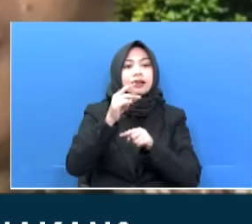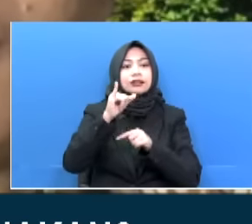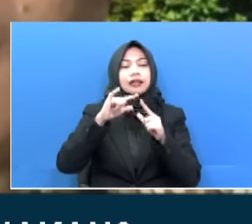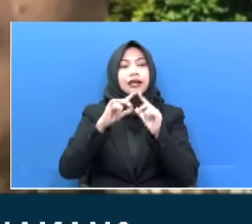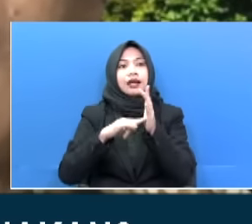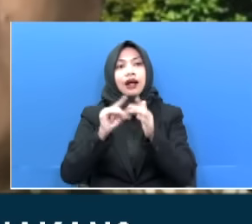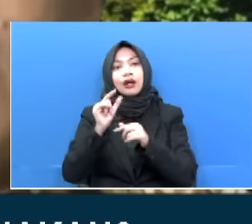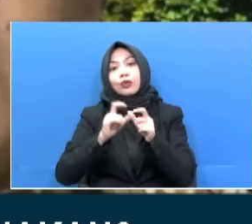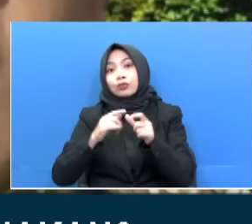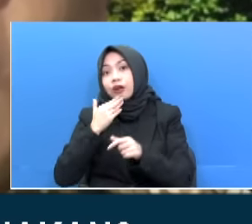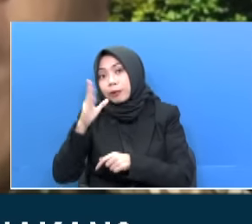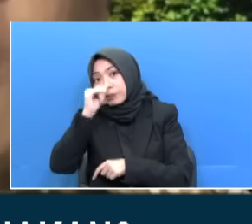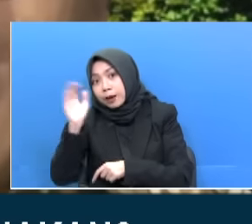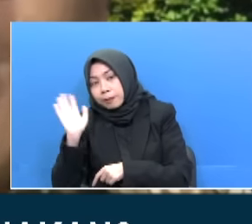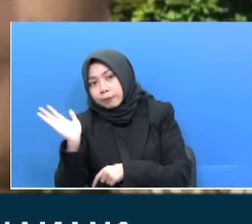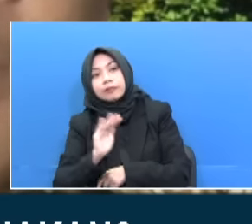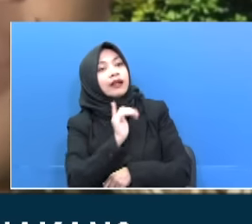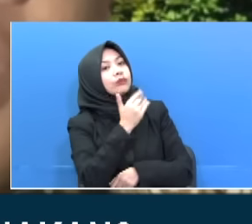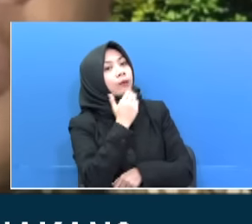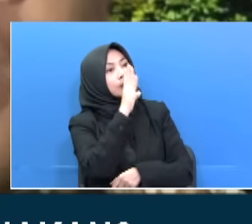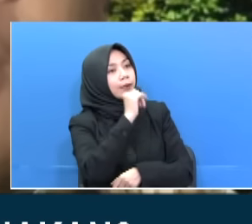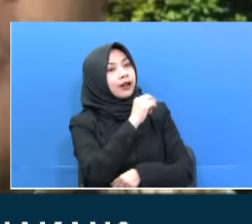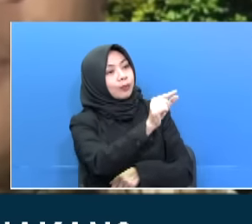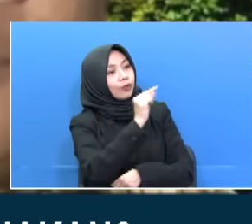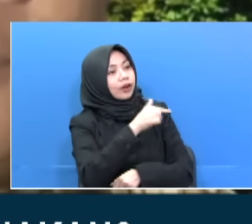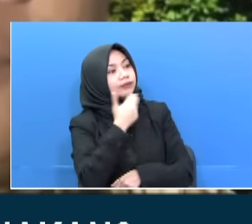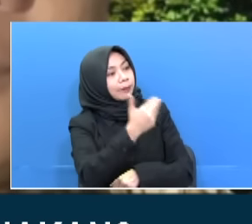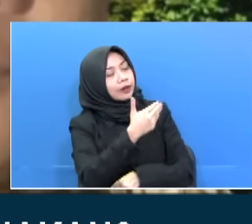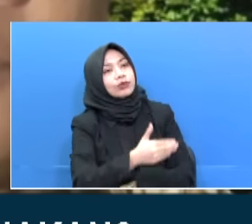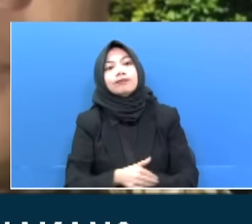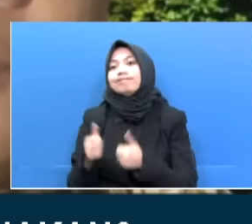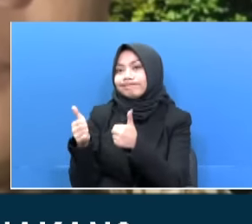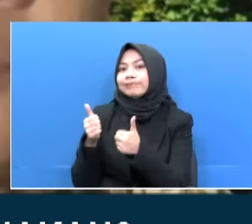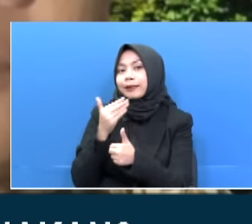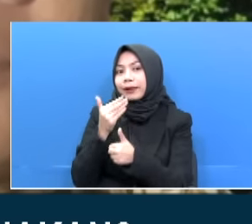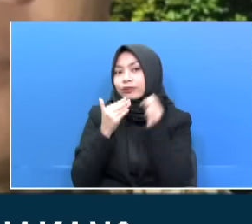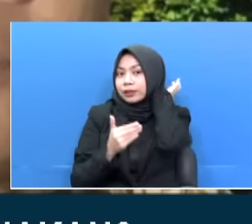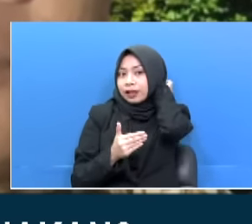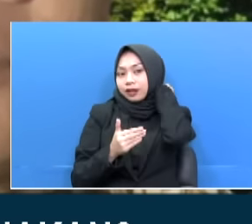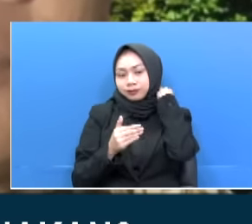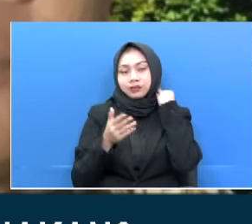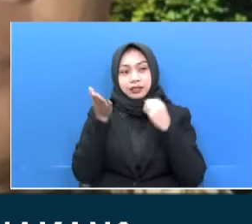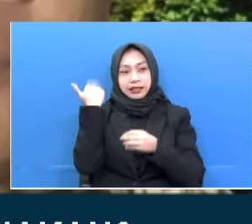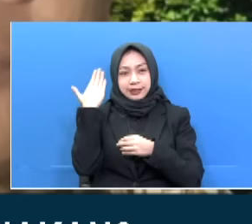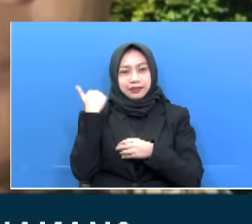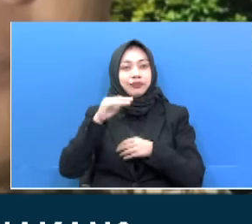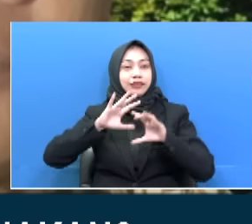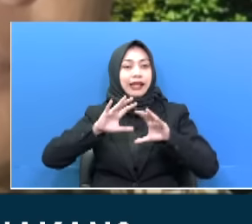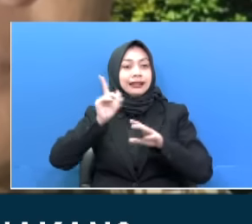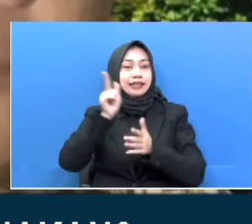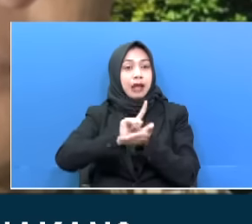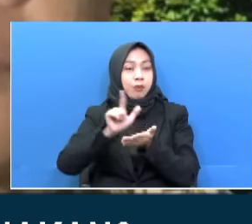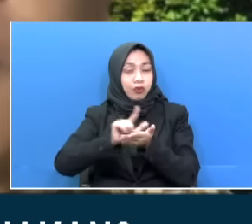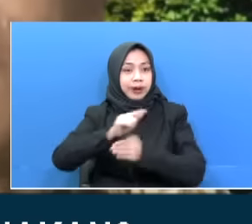Bang Adrianus Salam sehat Selamat malam terima kasih diundang terima kasih kembali ini kalau kita lihat di dirkirmum Polda Metro Jaya